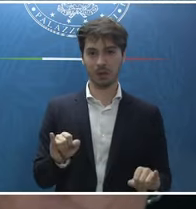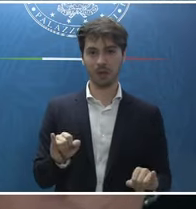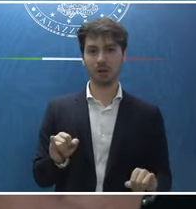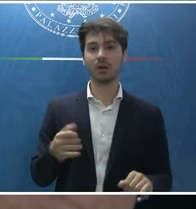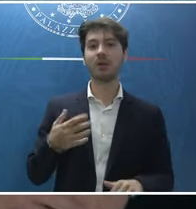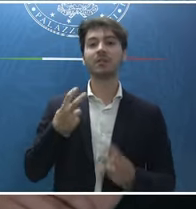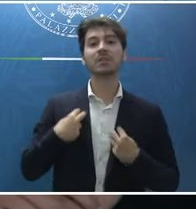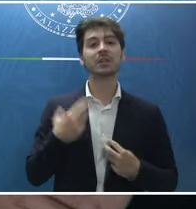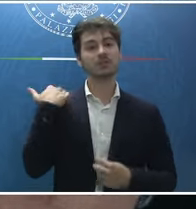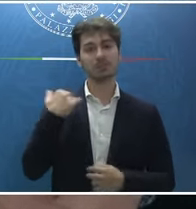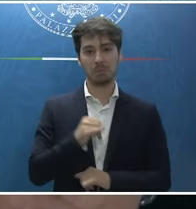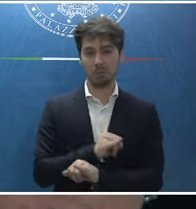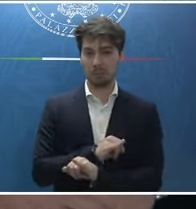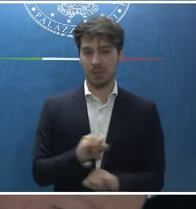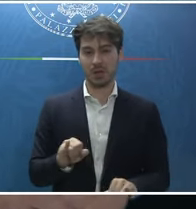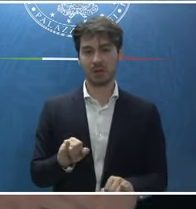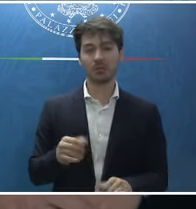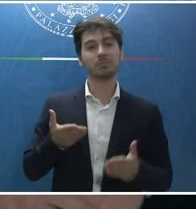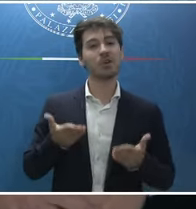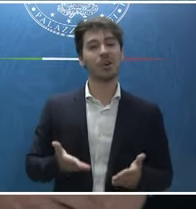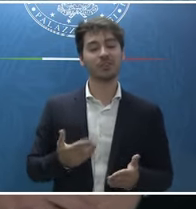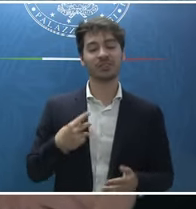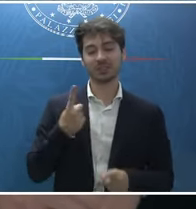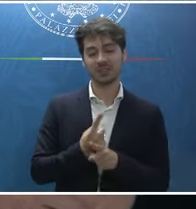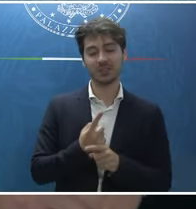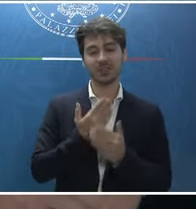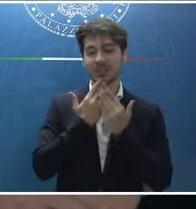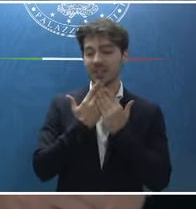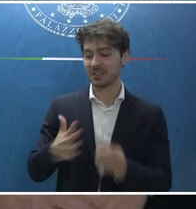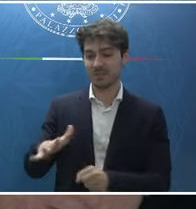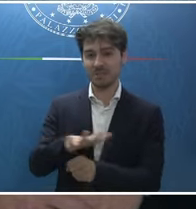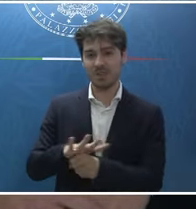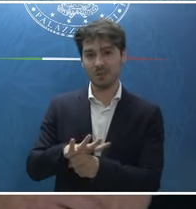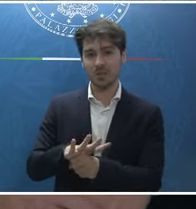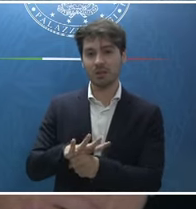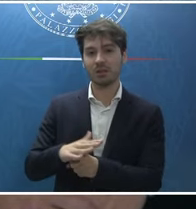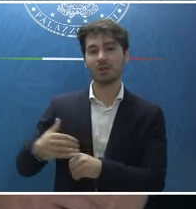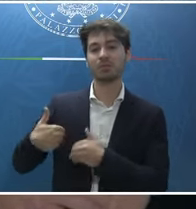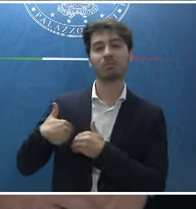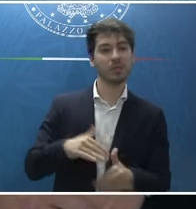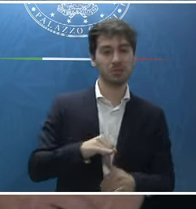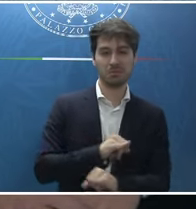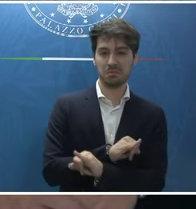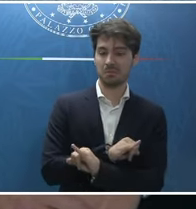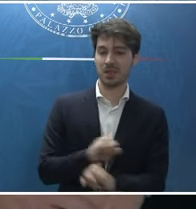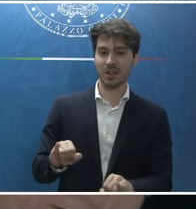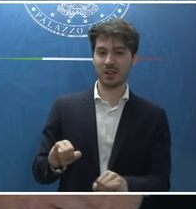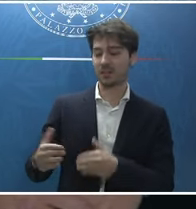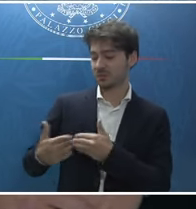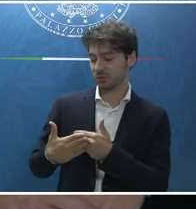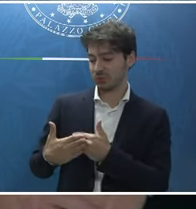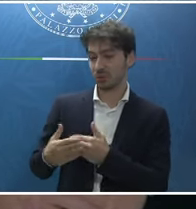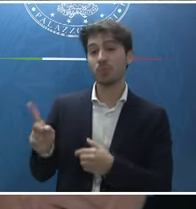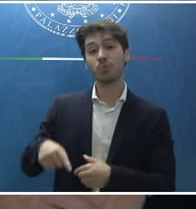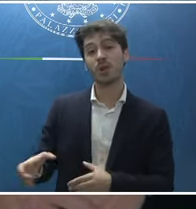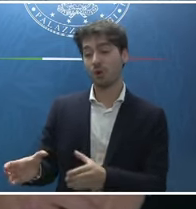vivere. Ad oggi mi sento di ringraziare la mia famiglia, che non mi ha mai abbandonata, la comunità